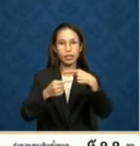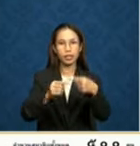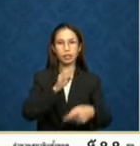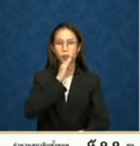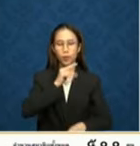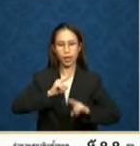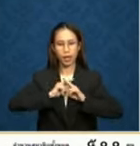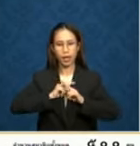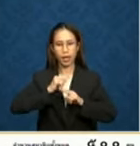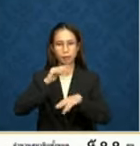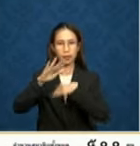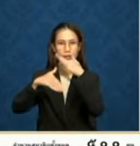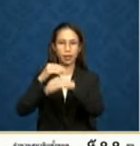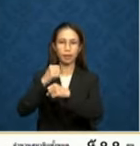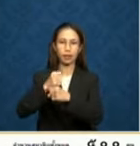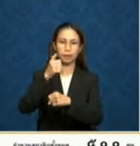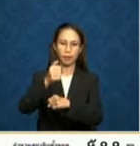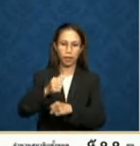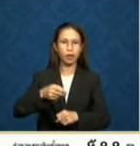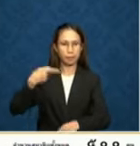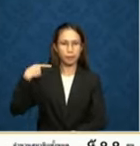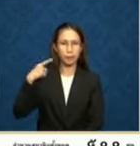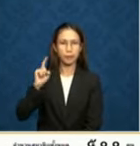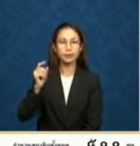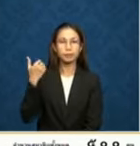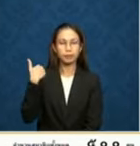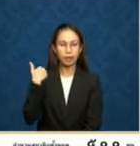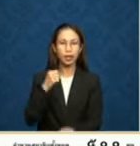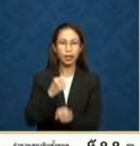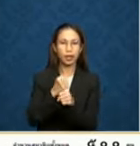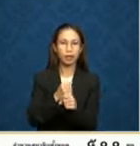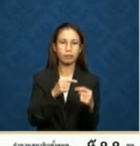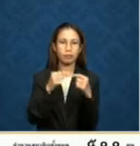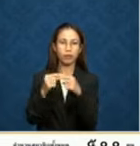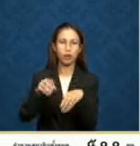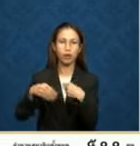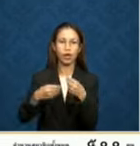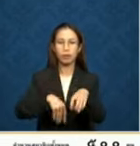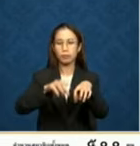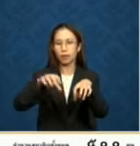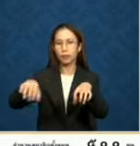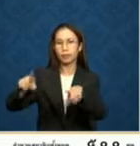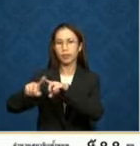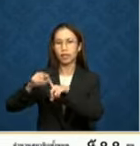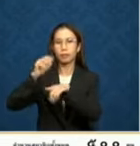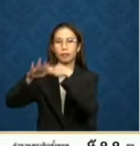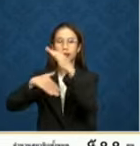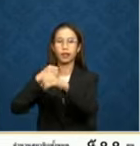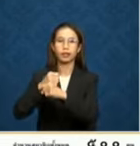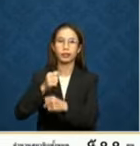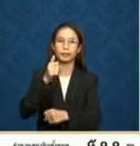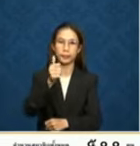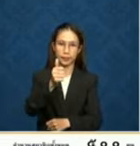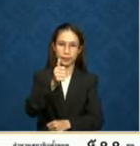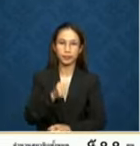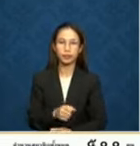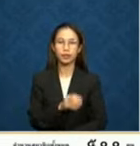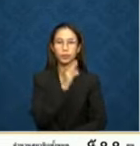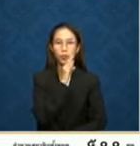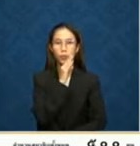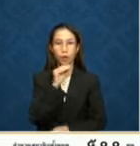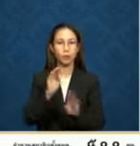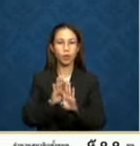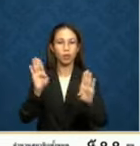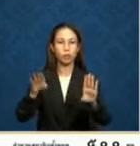ัฒนาได้เองจร ๆ ก็นจะมีประโยชน์แล้็น่จะสามารถเอาไปต่อยอดให้หน่วยงานต่ ๆ หยบไปใช้ซำหอพัฒนาต่อยอดได้ถาเราเปดเป